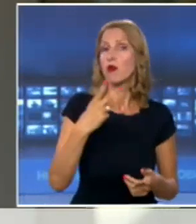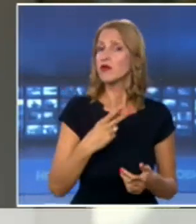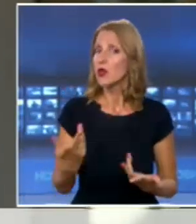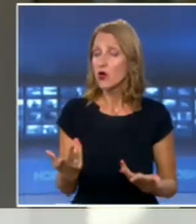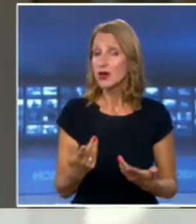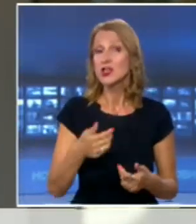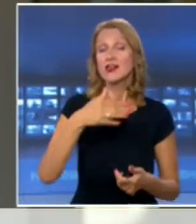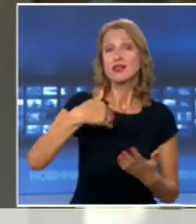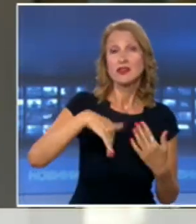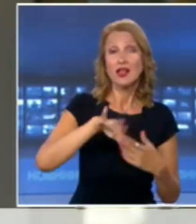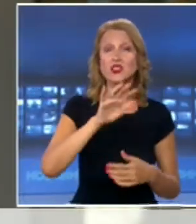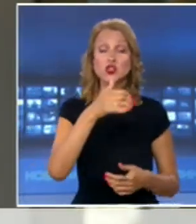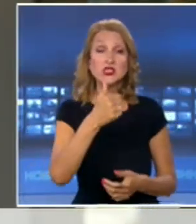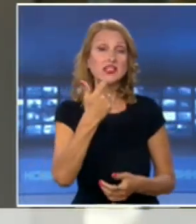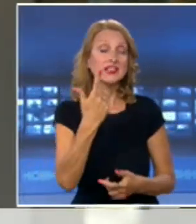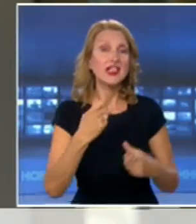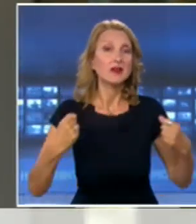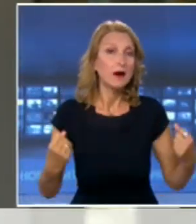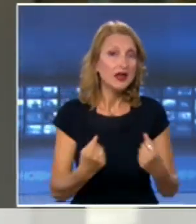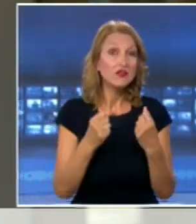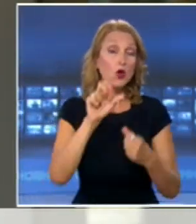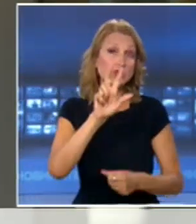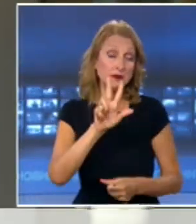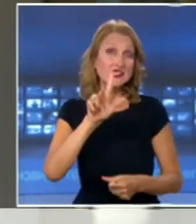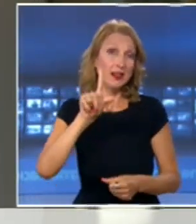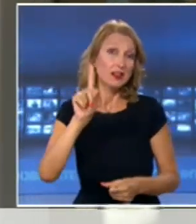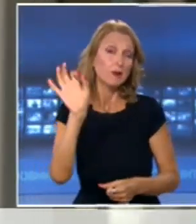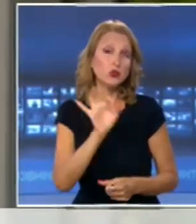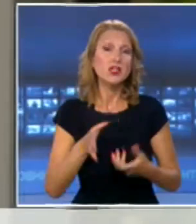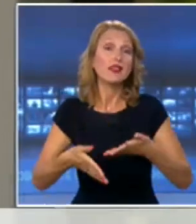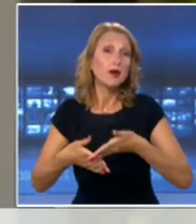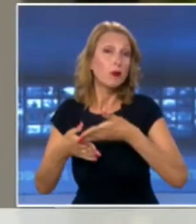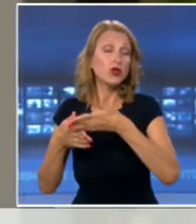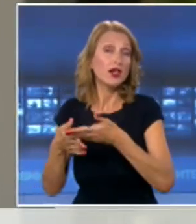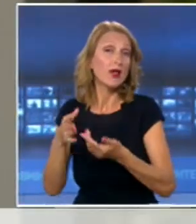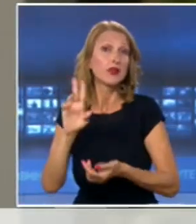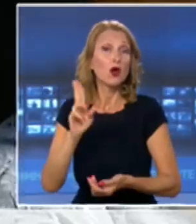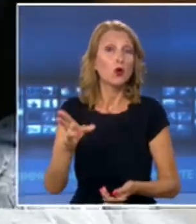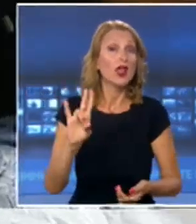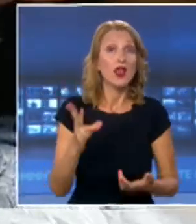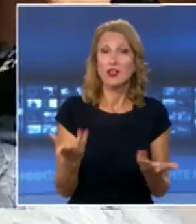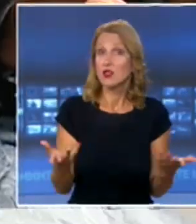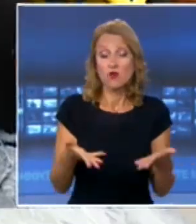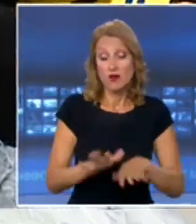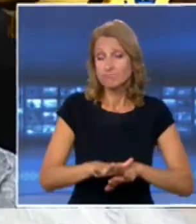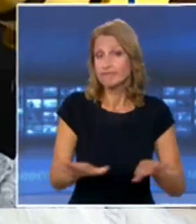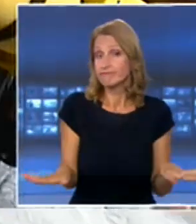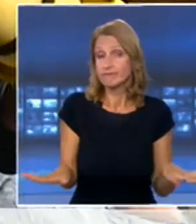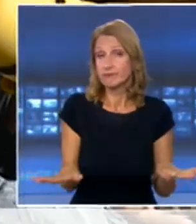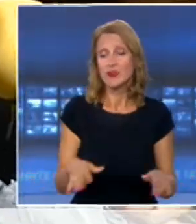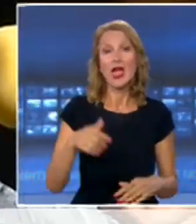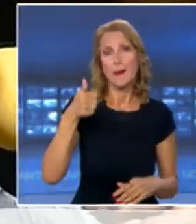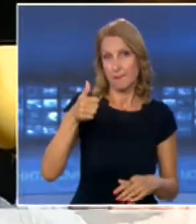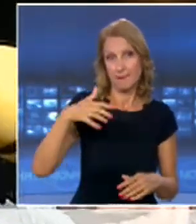Над 67% активност, над 81% подкрепа за Корнелия Нинова. Това е достатъчно красноречиво. Българската социалистическа партия за пореден